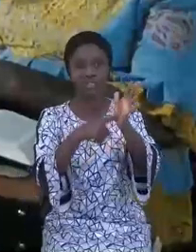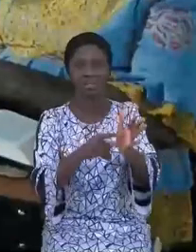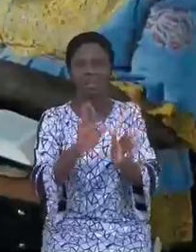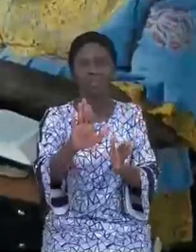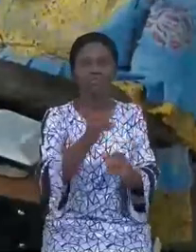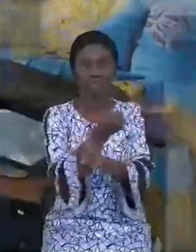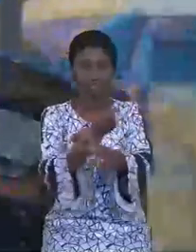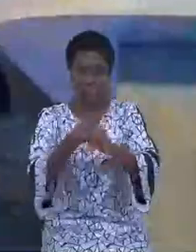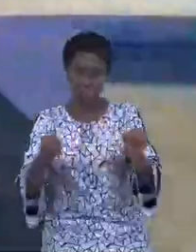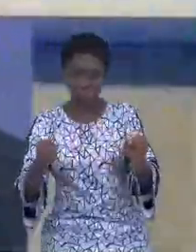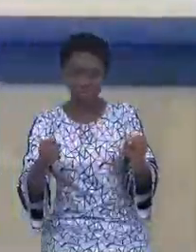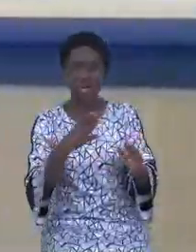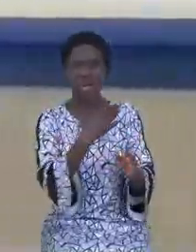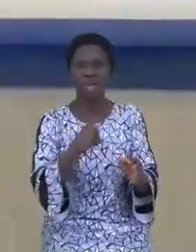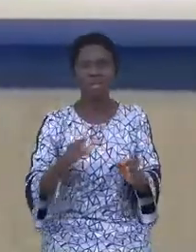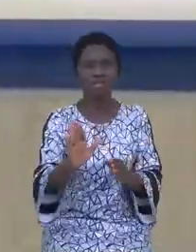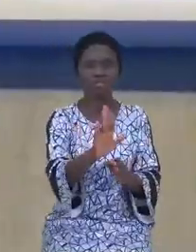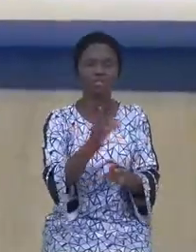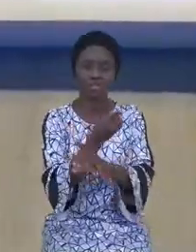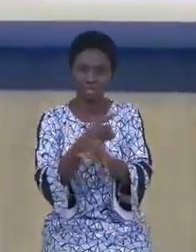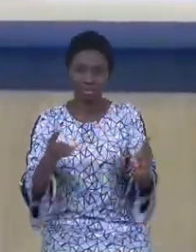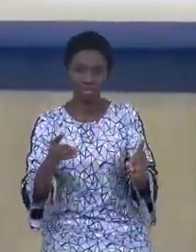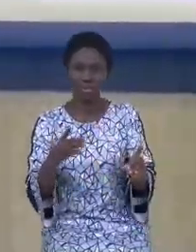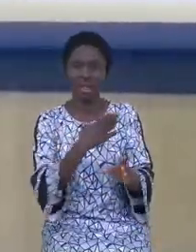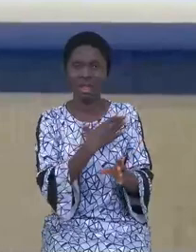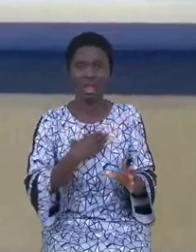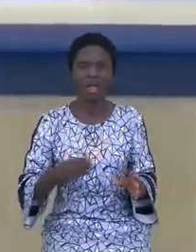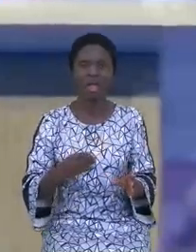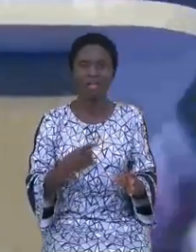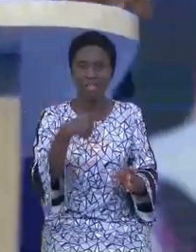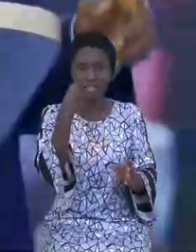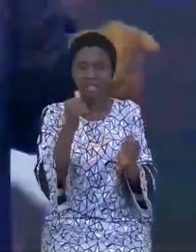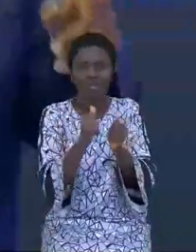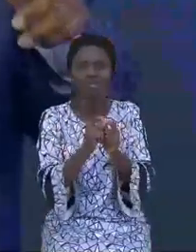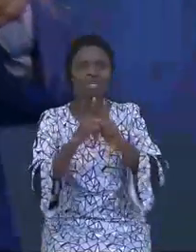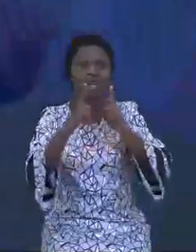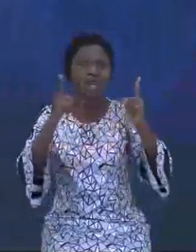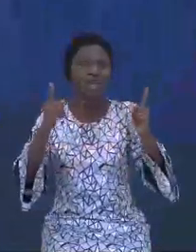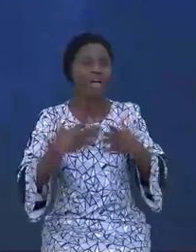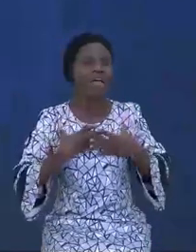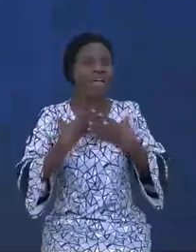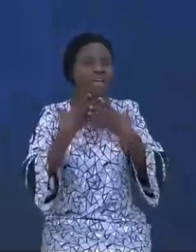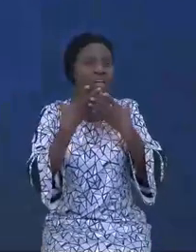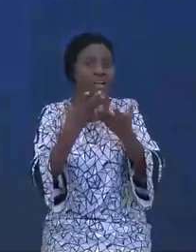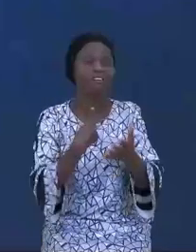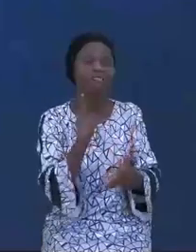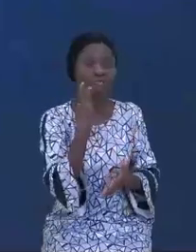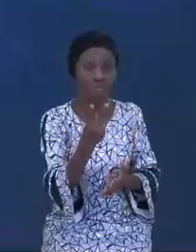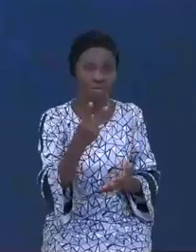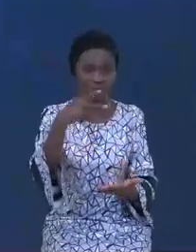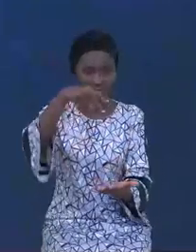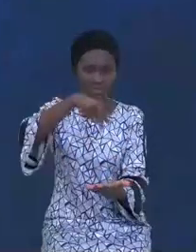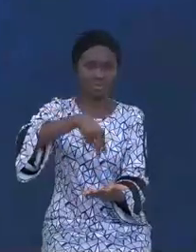ta délivrance. Alors, dit d'une voix forte, lève-toi droit sur tes